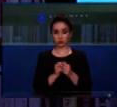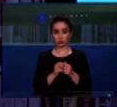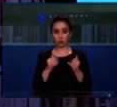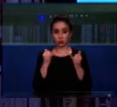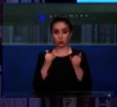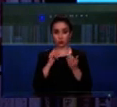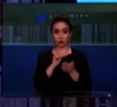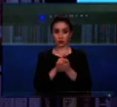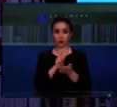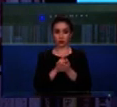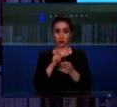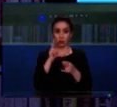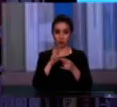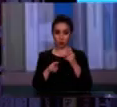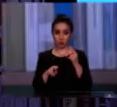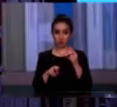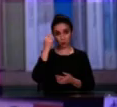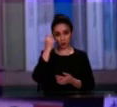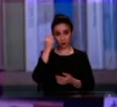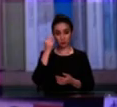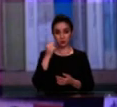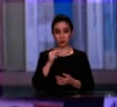Bugungi darsimiz nihoyasiga yetdi.